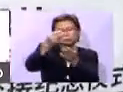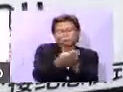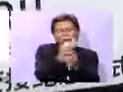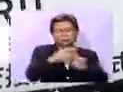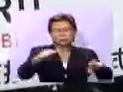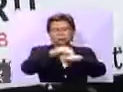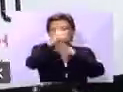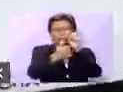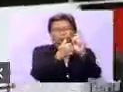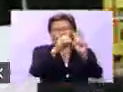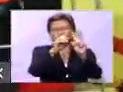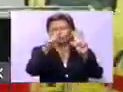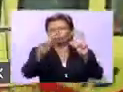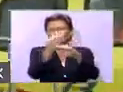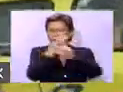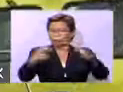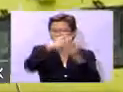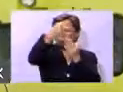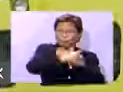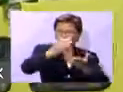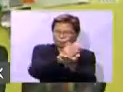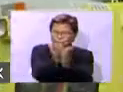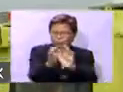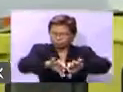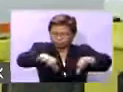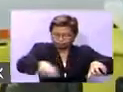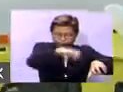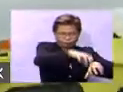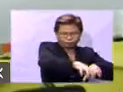pada tahun 2020. Projek dibahagikan kepada tiga